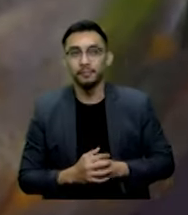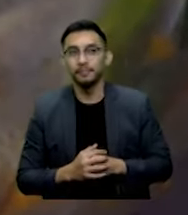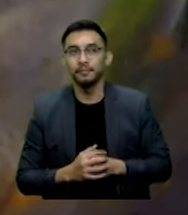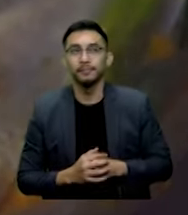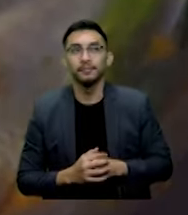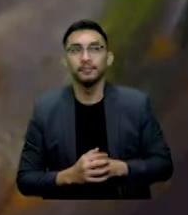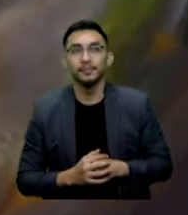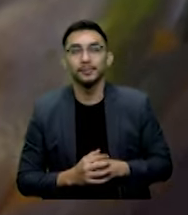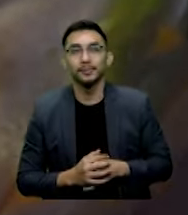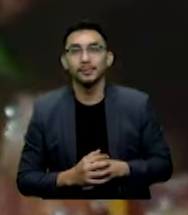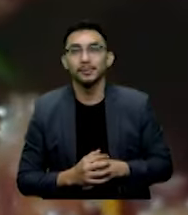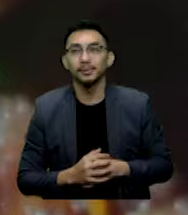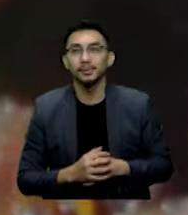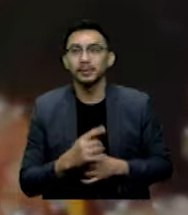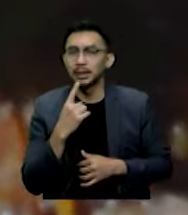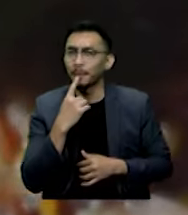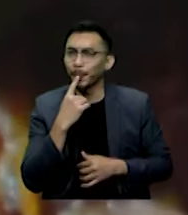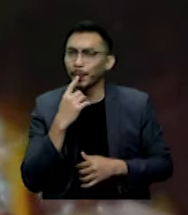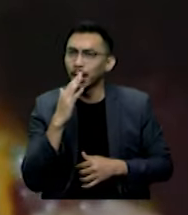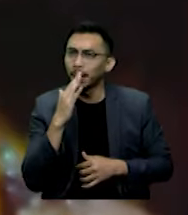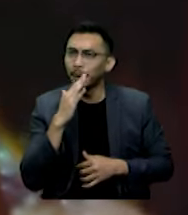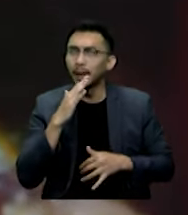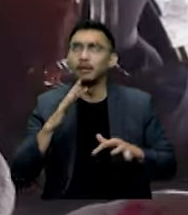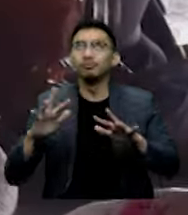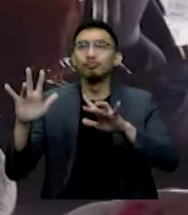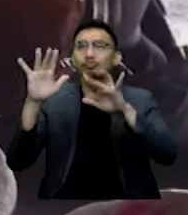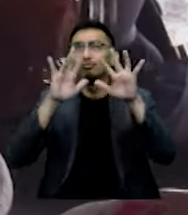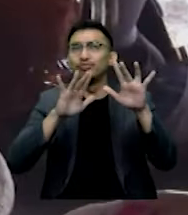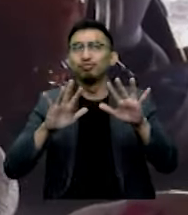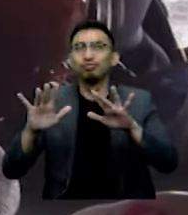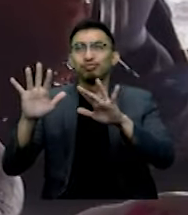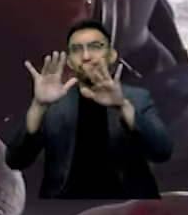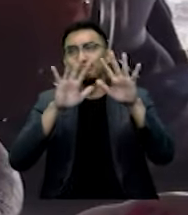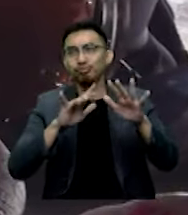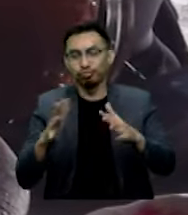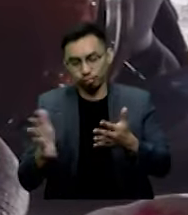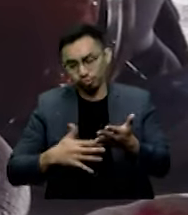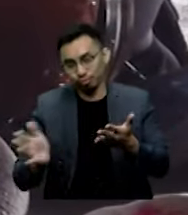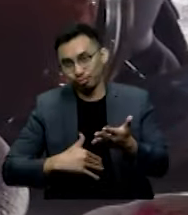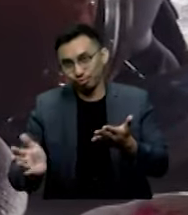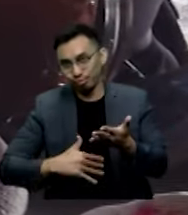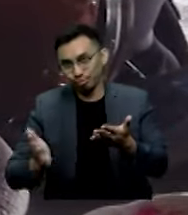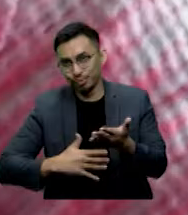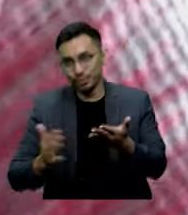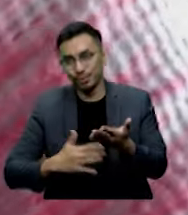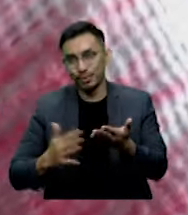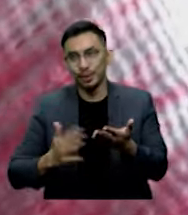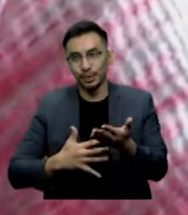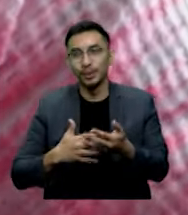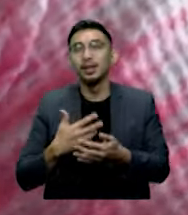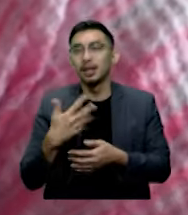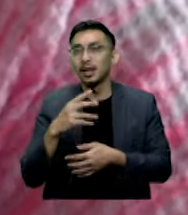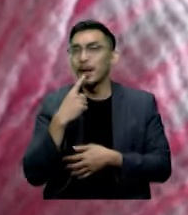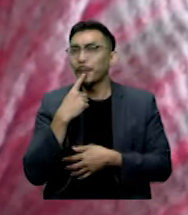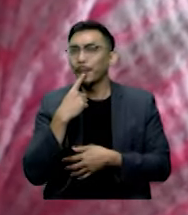Ayam asap kuah kare pedas yang menggoda selera. Daging ayam kampung yang lembut dipadu dengan kuah santan pedas